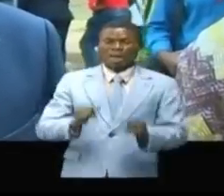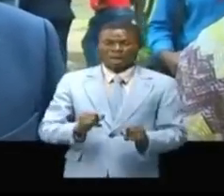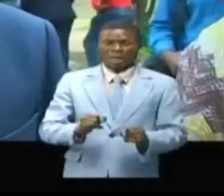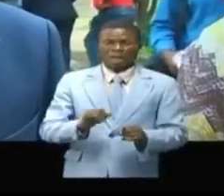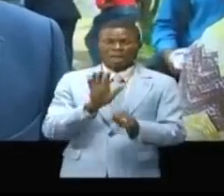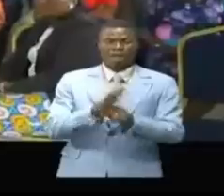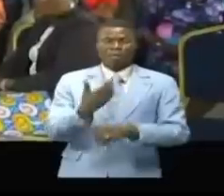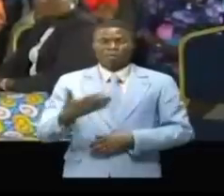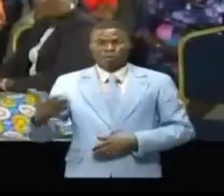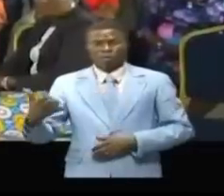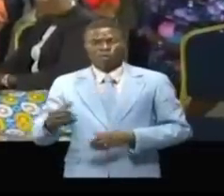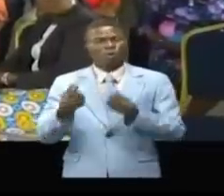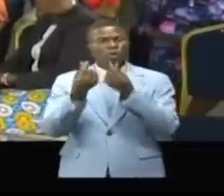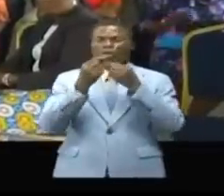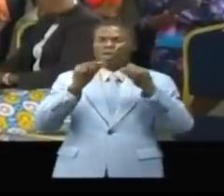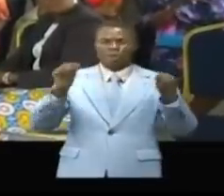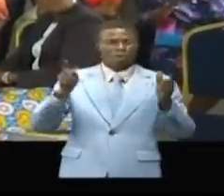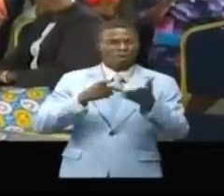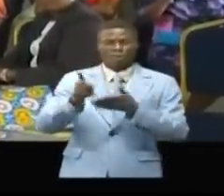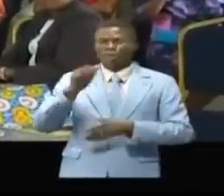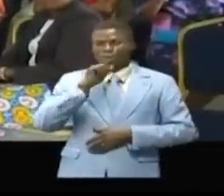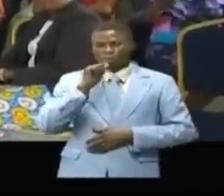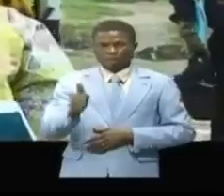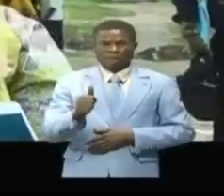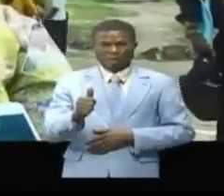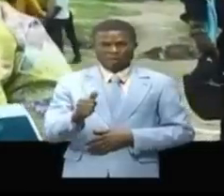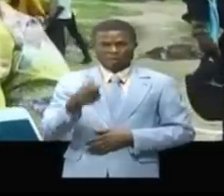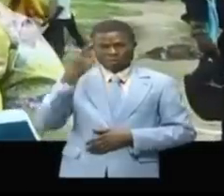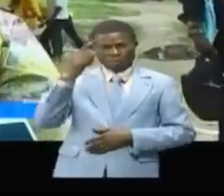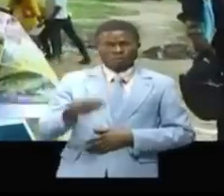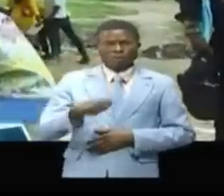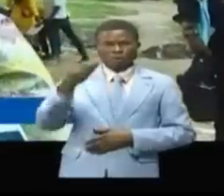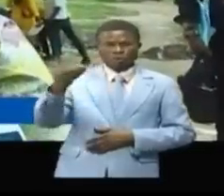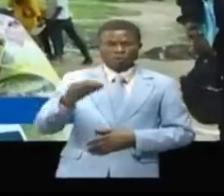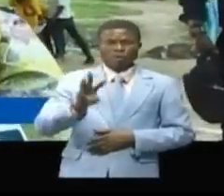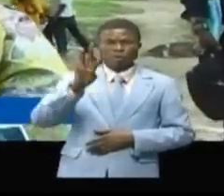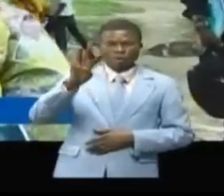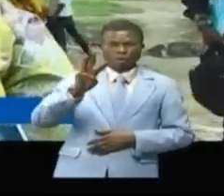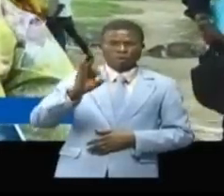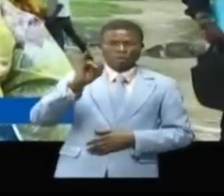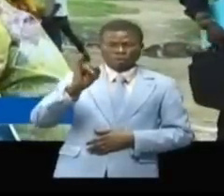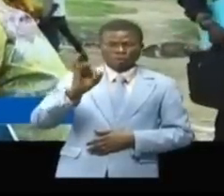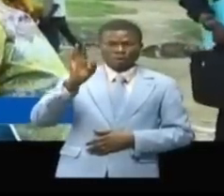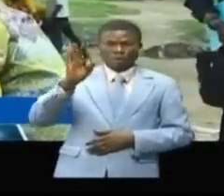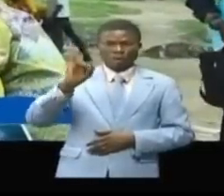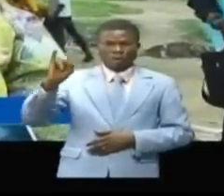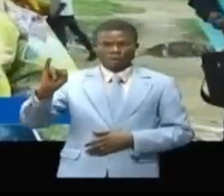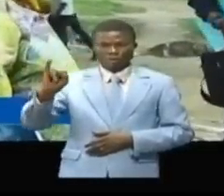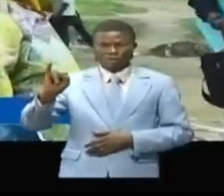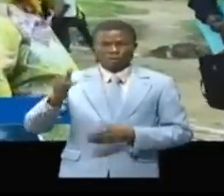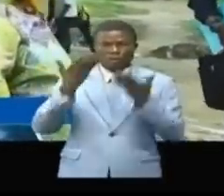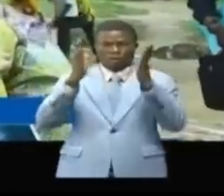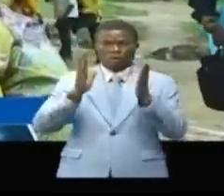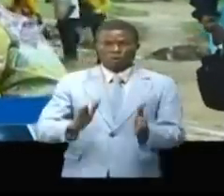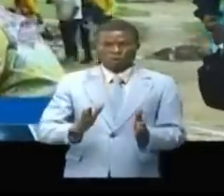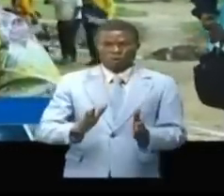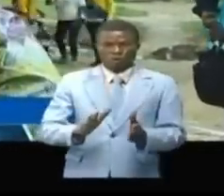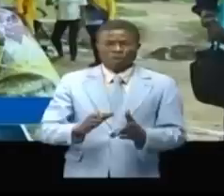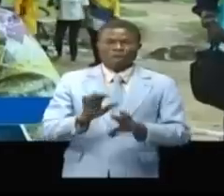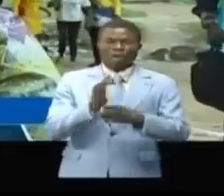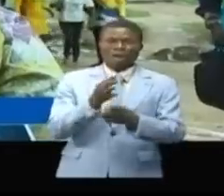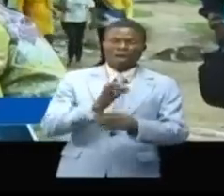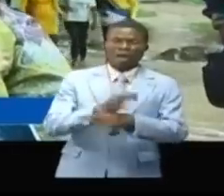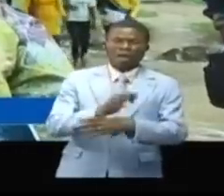des milliers d'articles, et cela gratuitement. Au lieu de donner donner les Wi-Fi aux étudiants pour aller sur WhatsApp